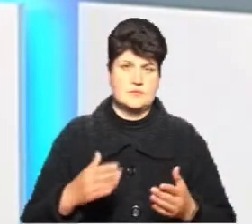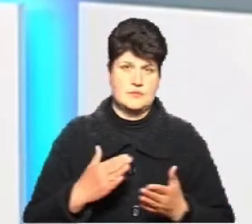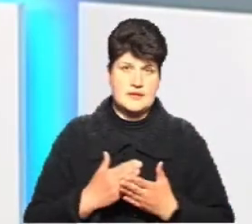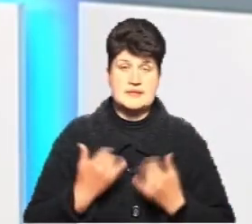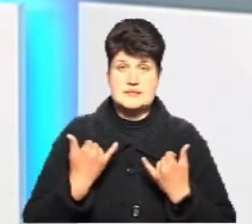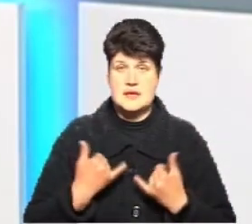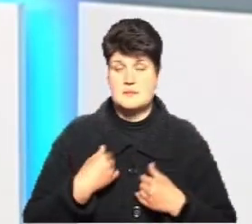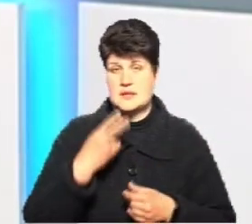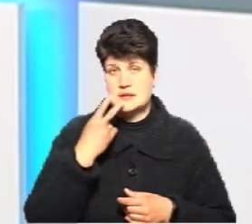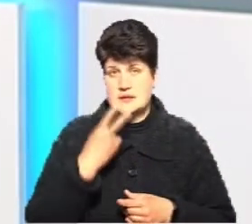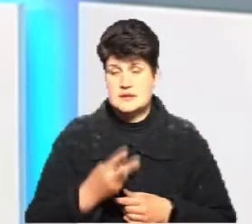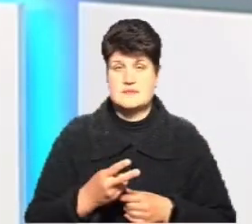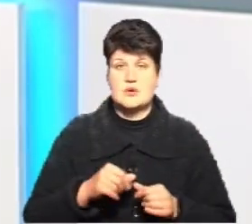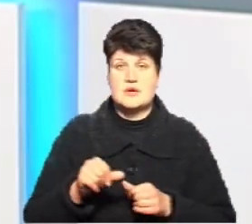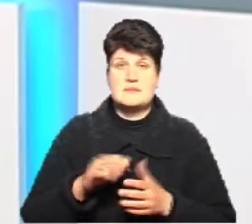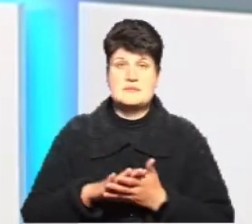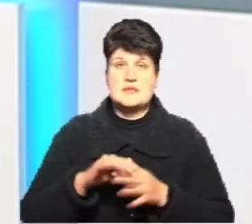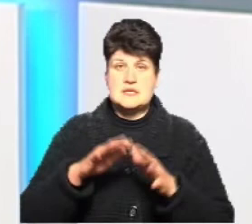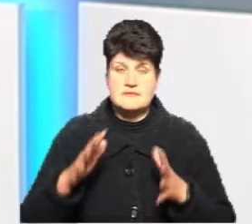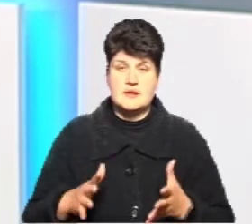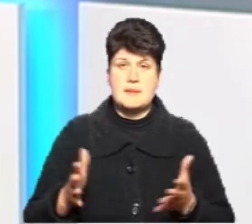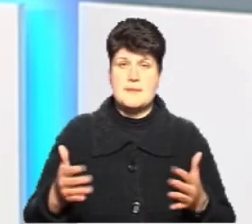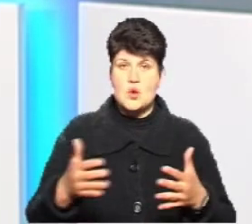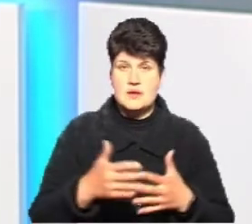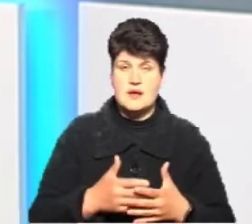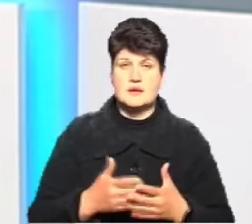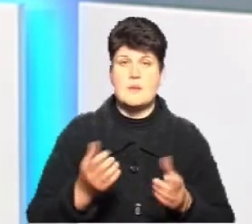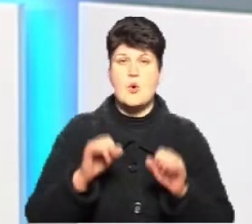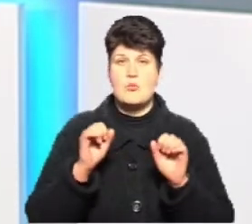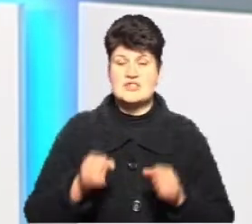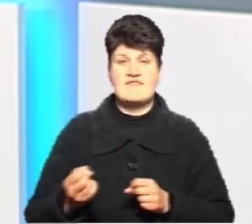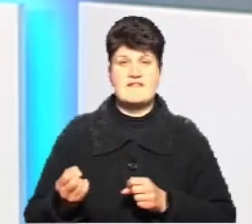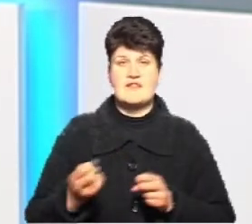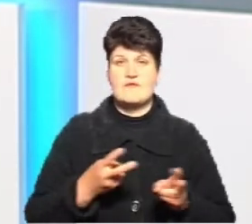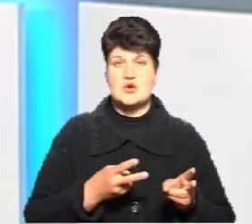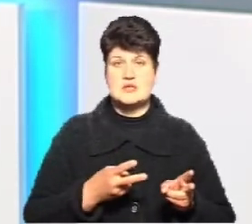де якісь сміттєзвалища підгортати, деякі по можливості вивозити. І